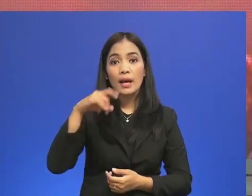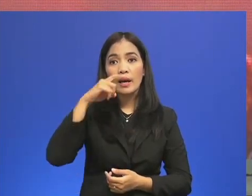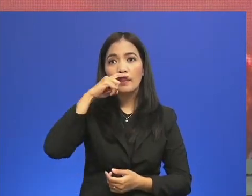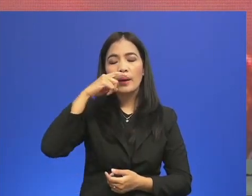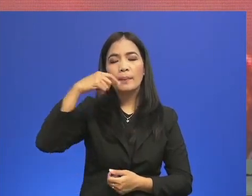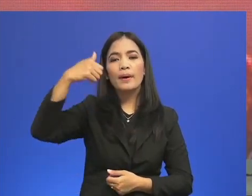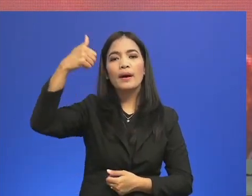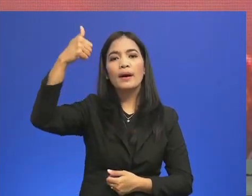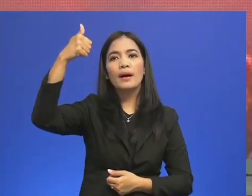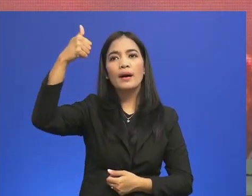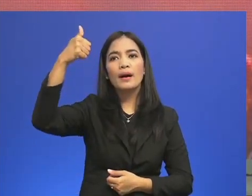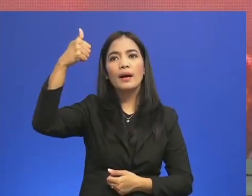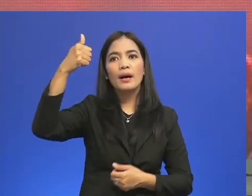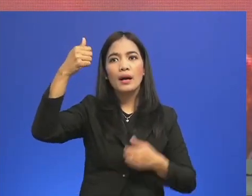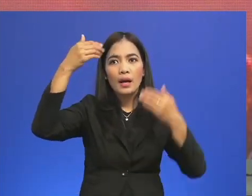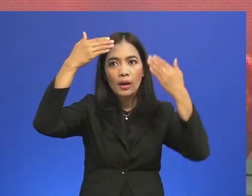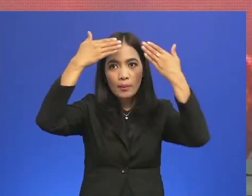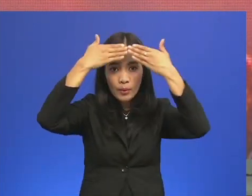Ya Bapa,